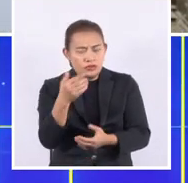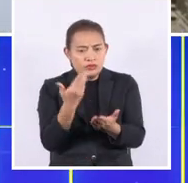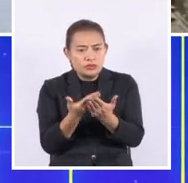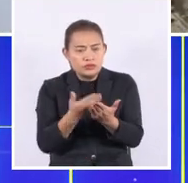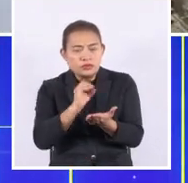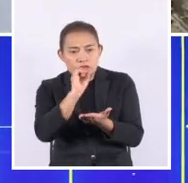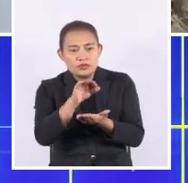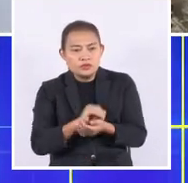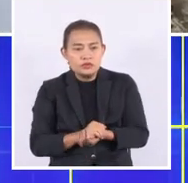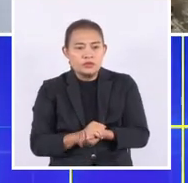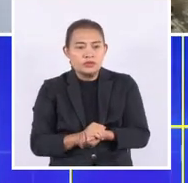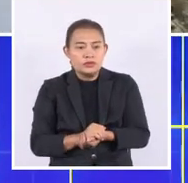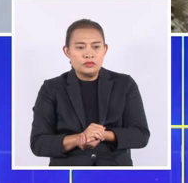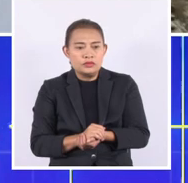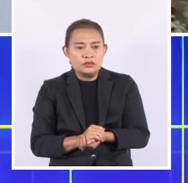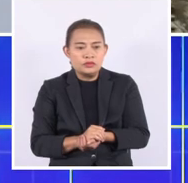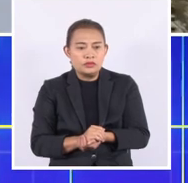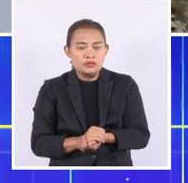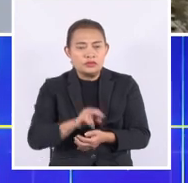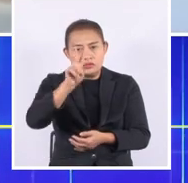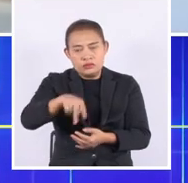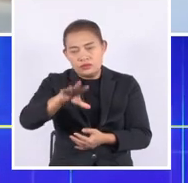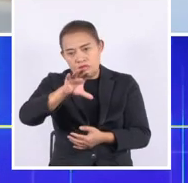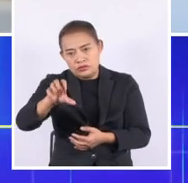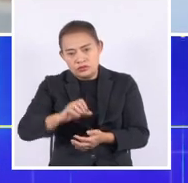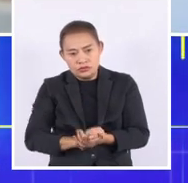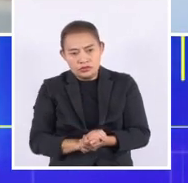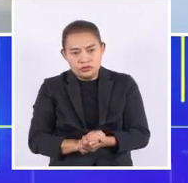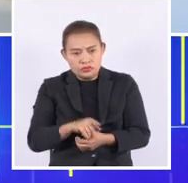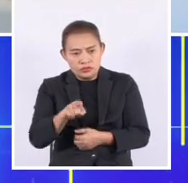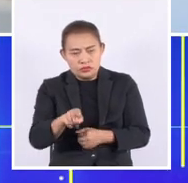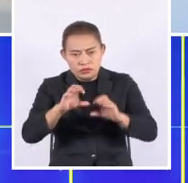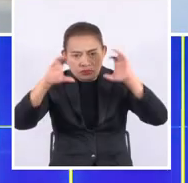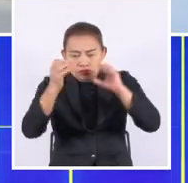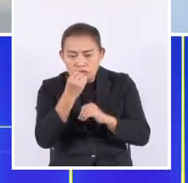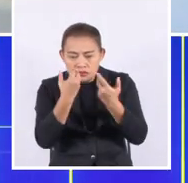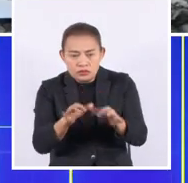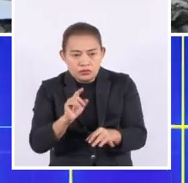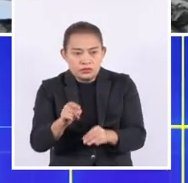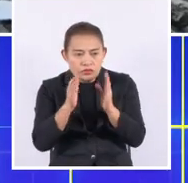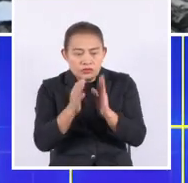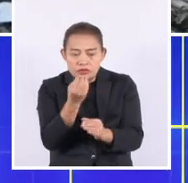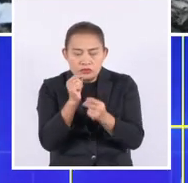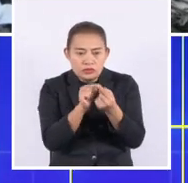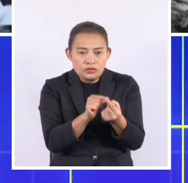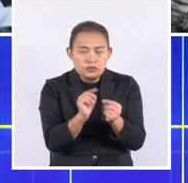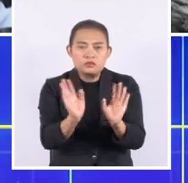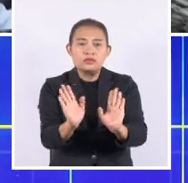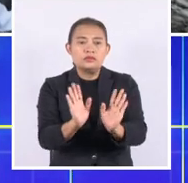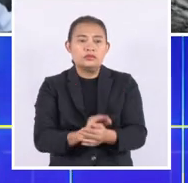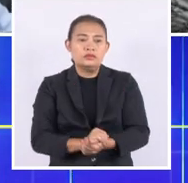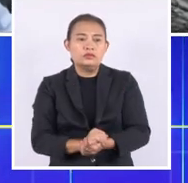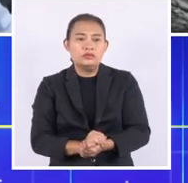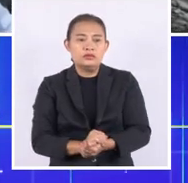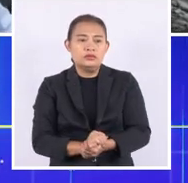คะคือแบบว่ามื้อ1ก็ 2,500 ใช่มั้ยแล้วถ้าผีกินเสร็จแล้วคนไปกินต่อได้มั้ยอ่ะ เขาไม่นิยมอ่ะ ไม่นิยมหรอ ใช่ๆๆ จะได้ทั้ง นั้นไม่นิยมไม่นิ